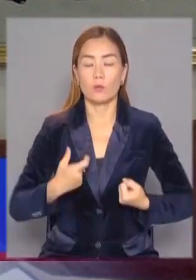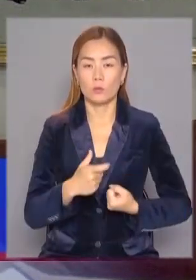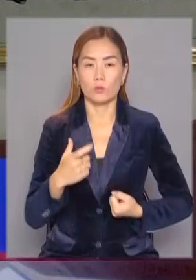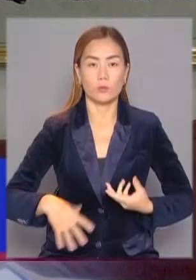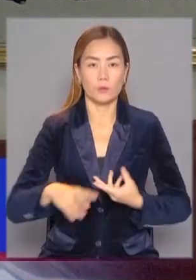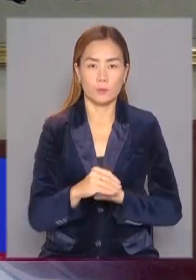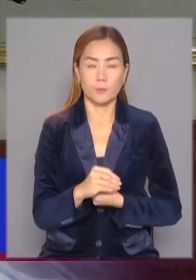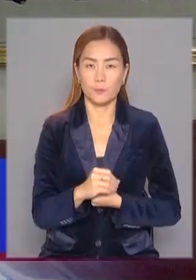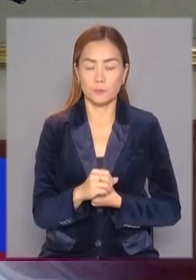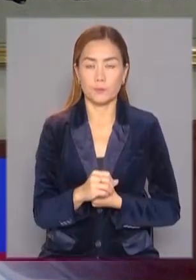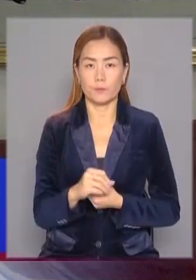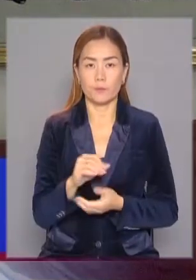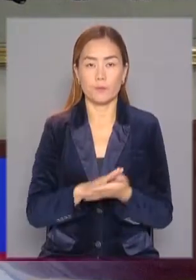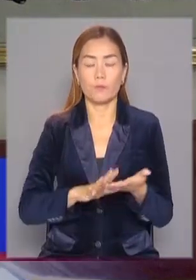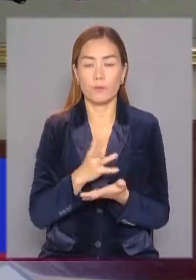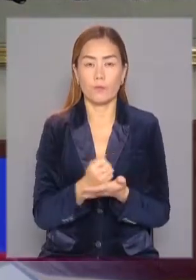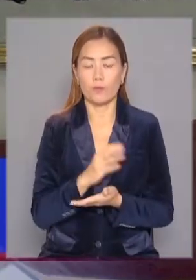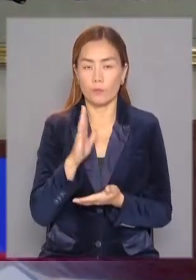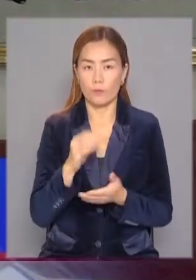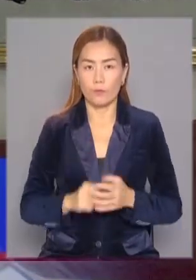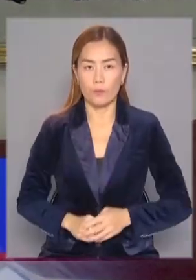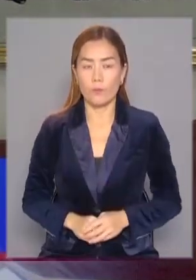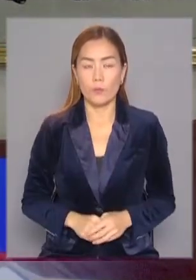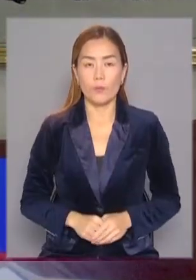көрерменнің қолдауымен бәр ойдағыдай болады деп ойлаймын.